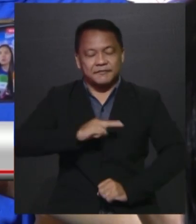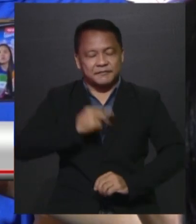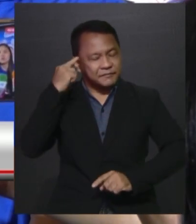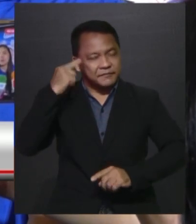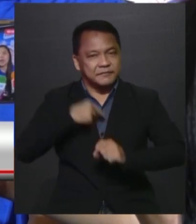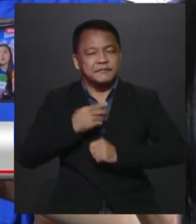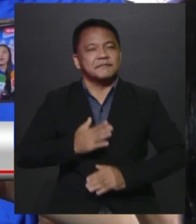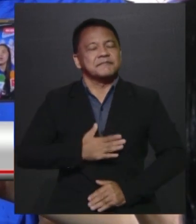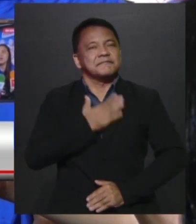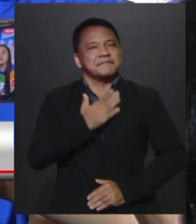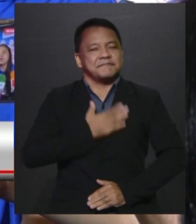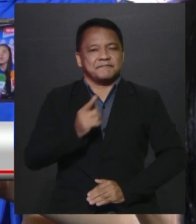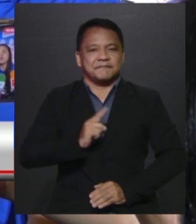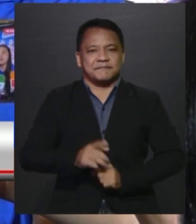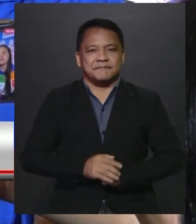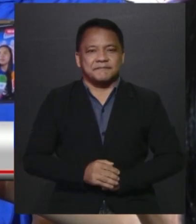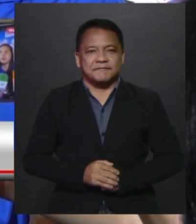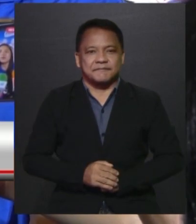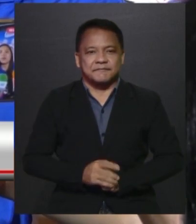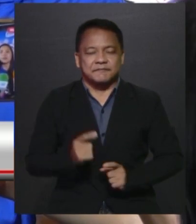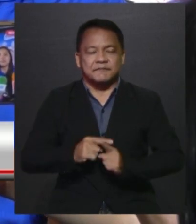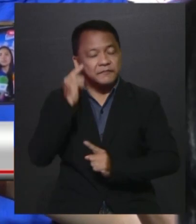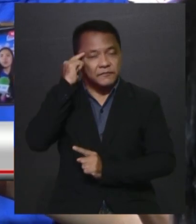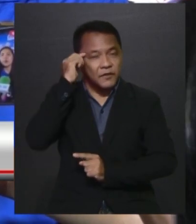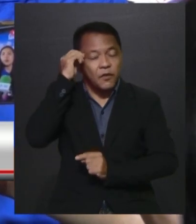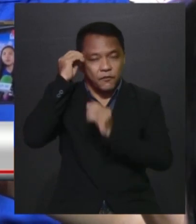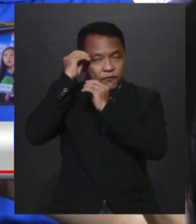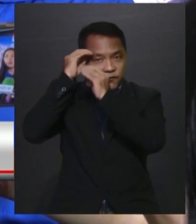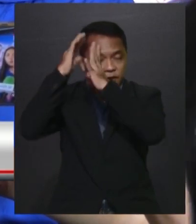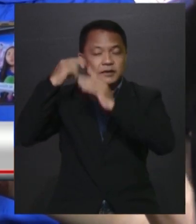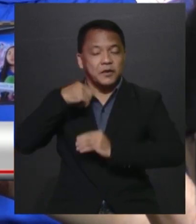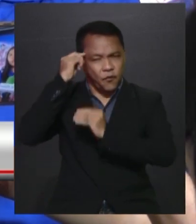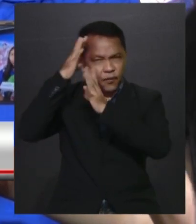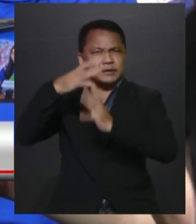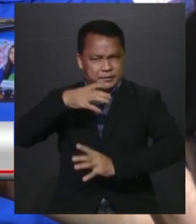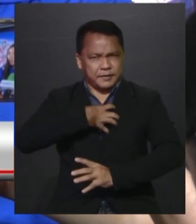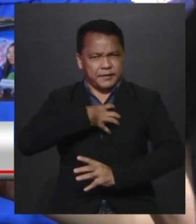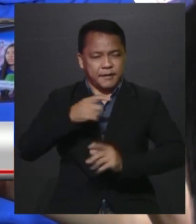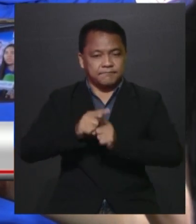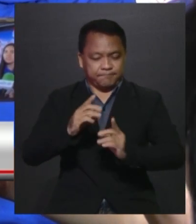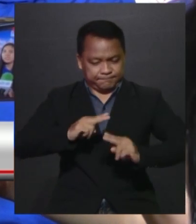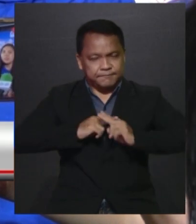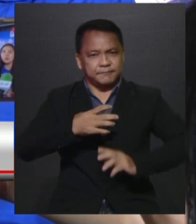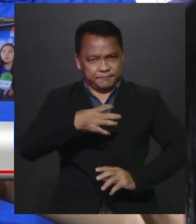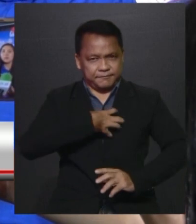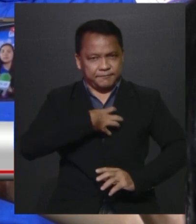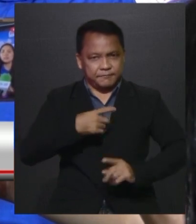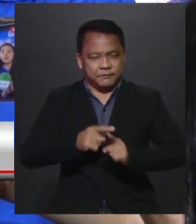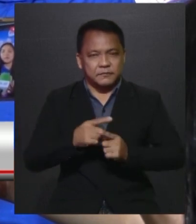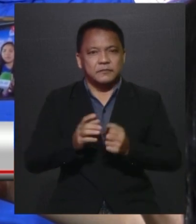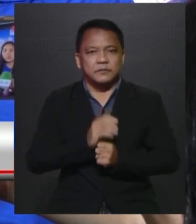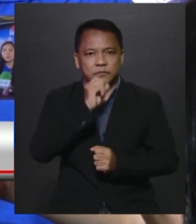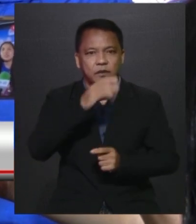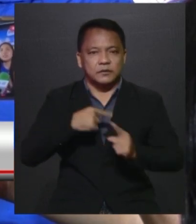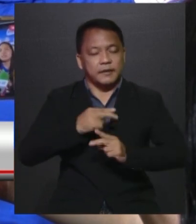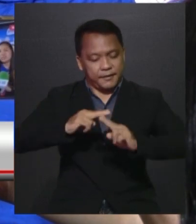ข้างมีความสุขมากๆเพราะว่ามันเป็นความฝันของชมเลยส่วนตัวเลยอันนี้คือขอตอบก็คือว่า